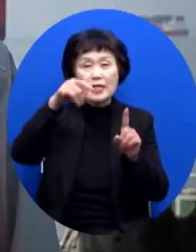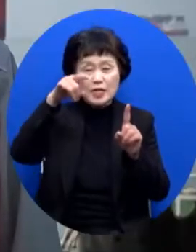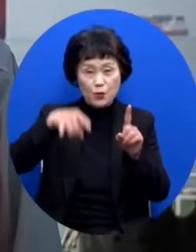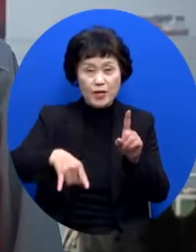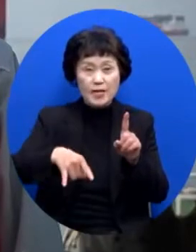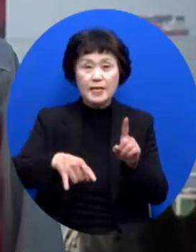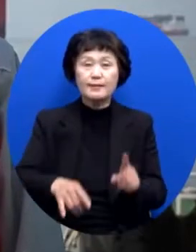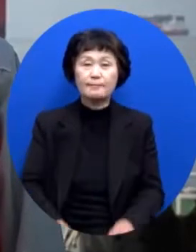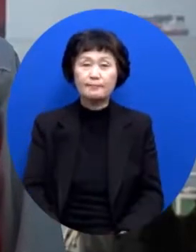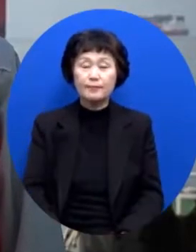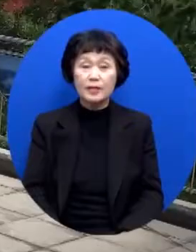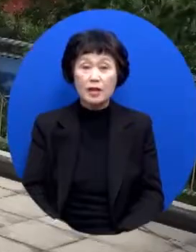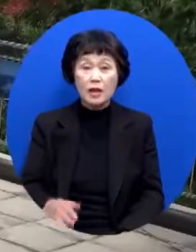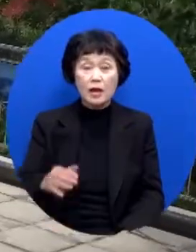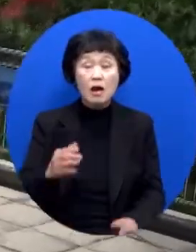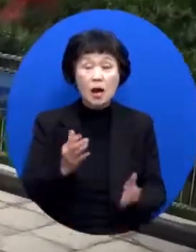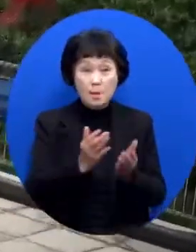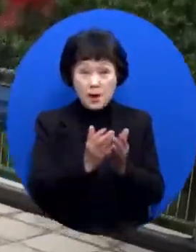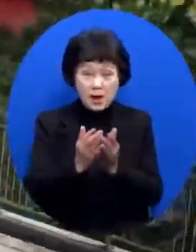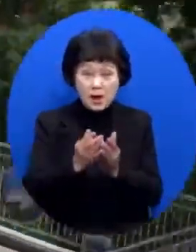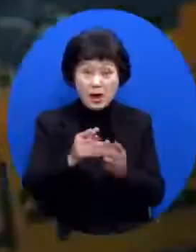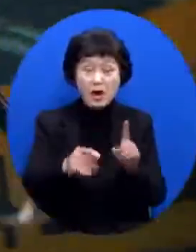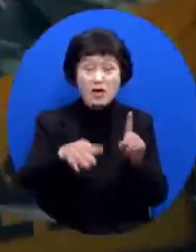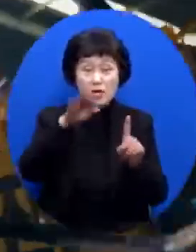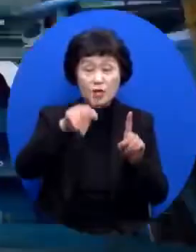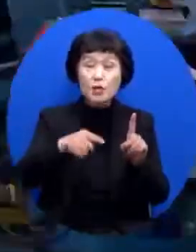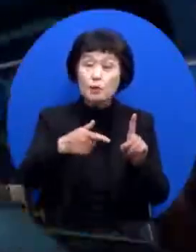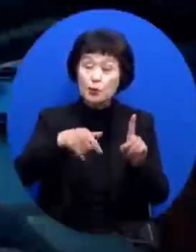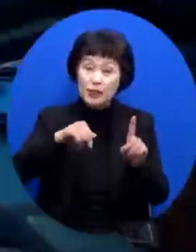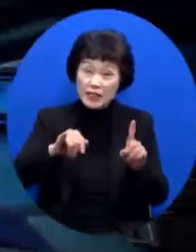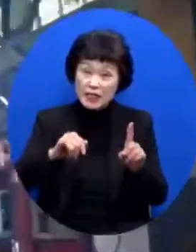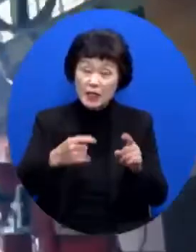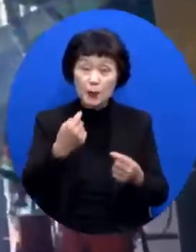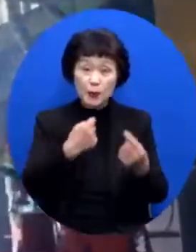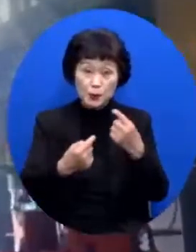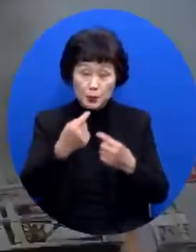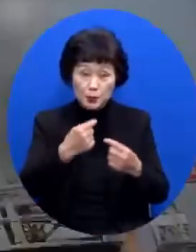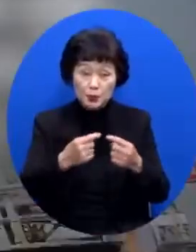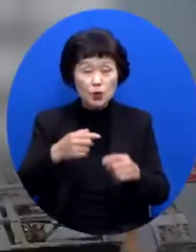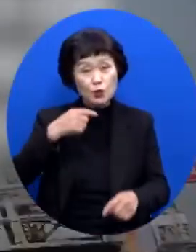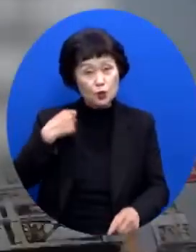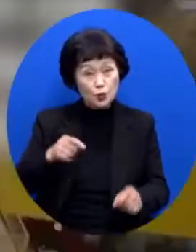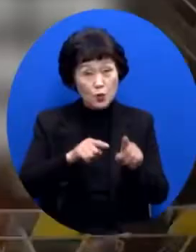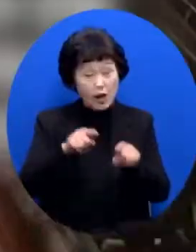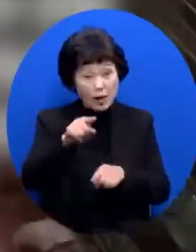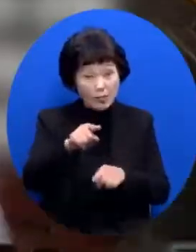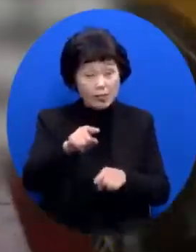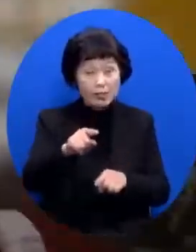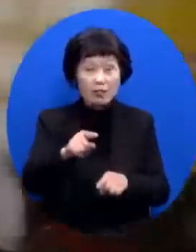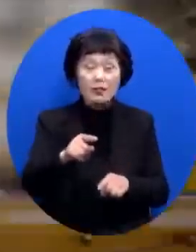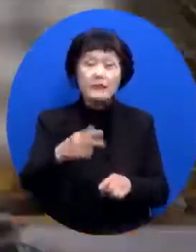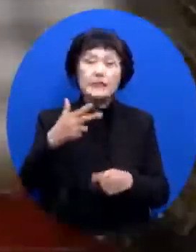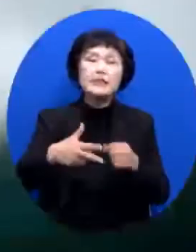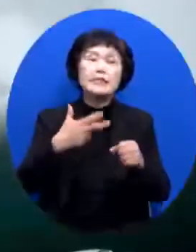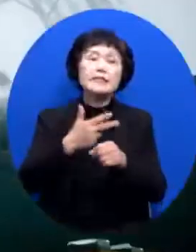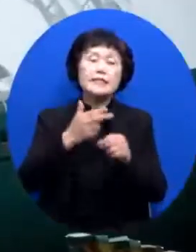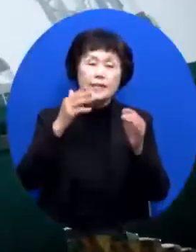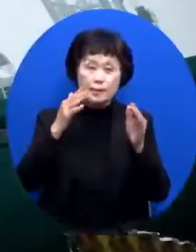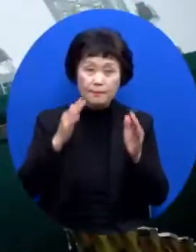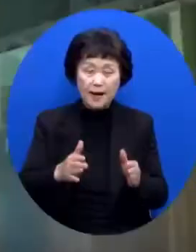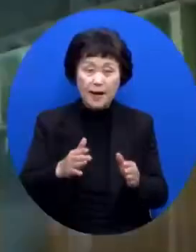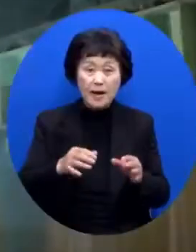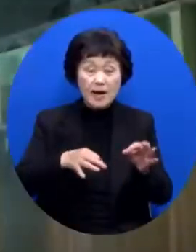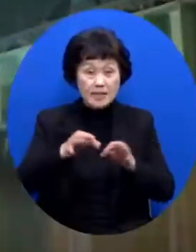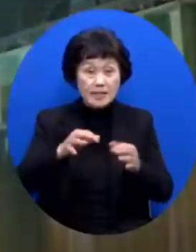나타났습니다. 우리나라 조선이 1분기 수주 집계에서 중국을 앞선 건 2015년 이후 7년 만이며